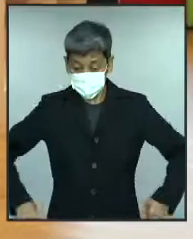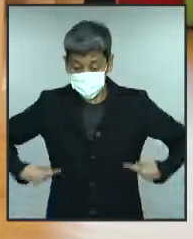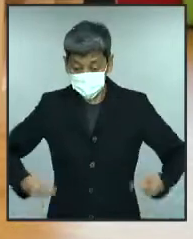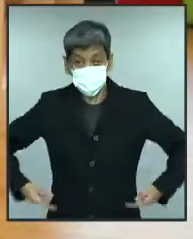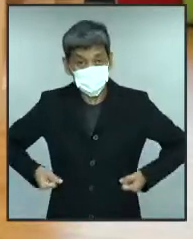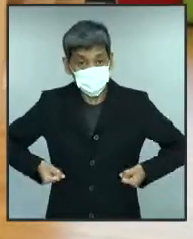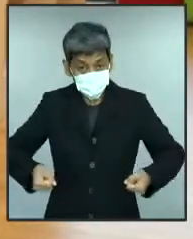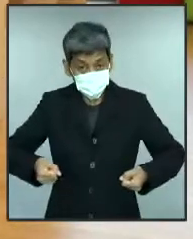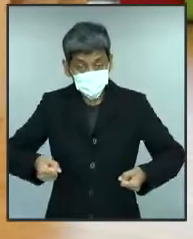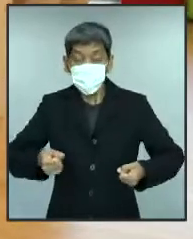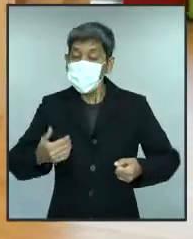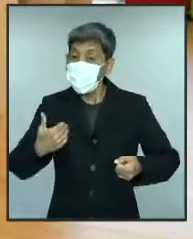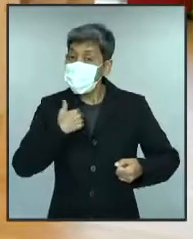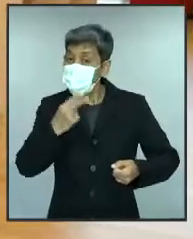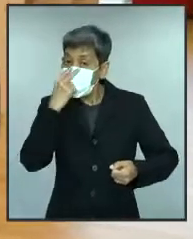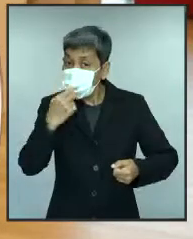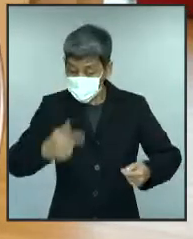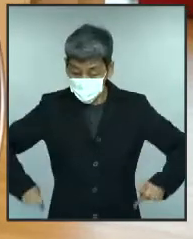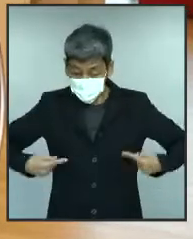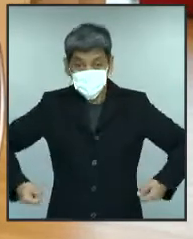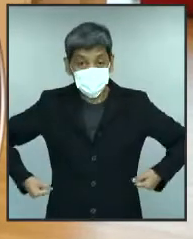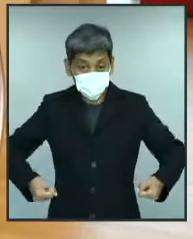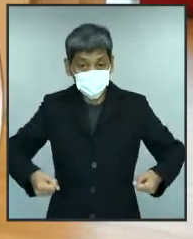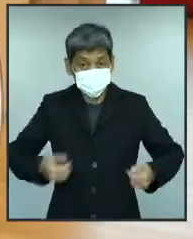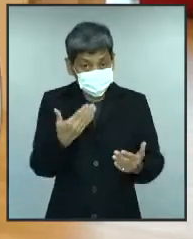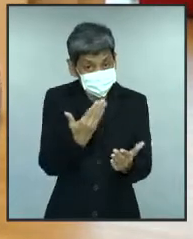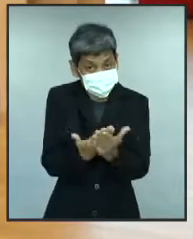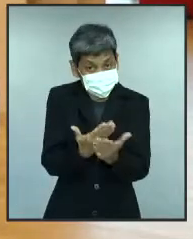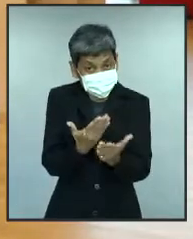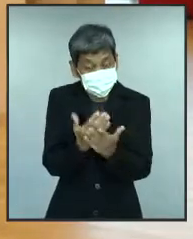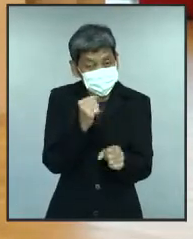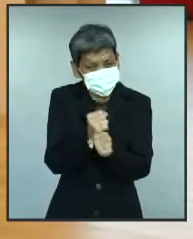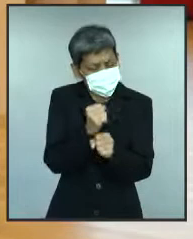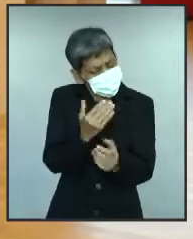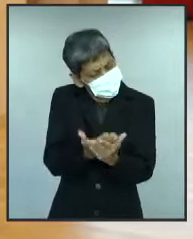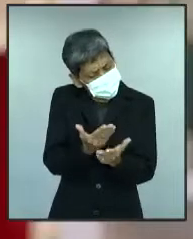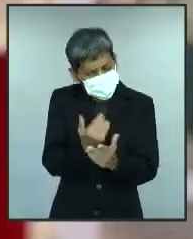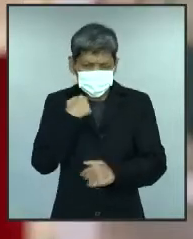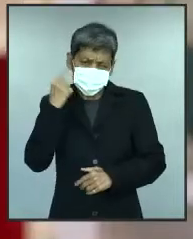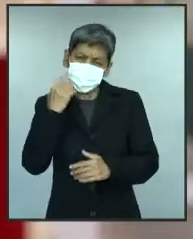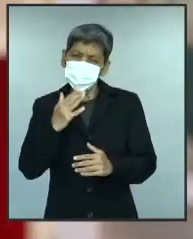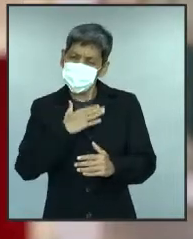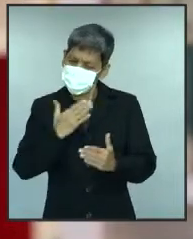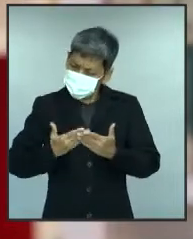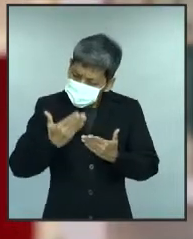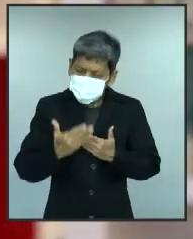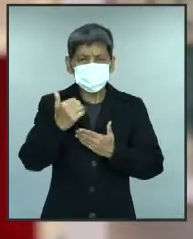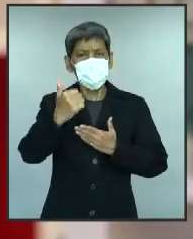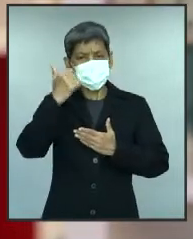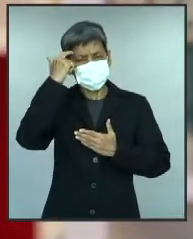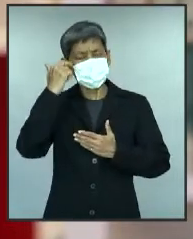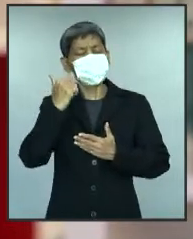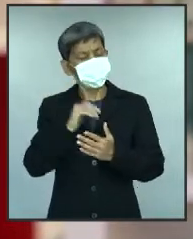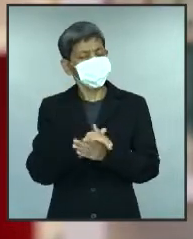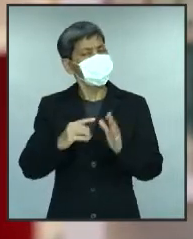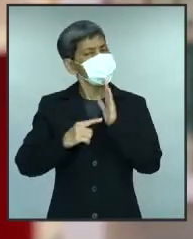ถเข็นตัวนี้ไอเดียนอกจากในเรื่องของว่าในเรื่องราคาแล้วจะทำไงให้มันสามารถเข้าถึงได้เราก็มอง